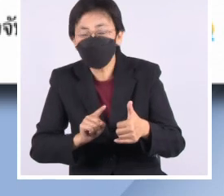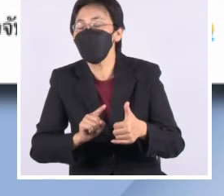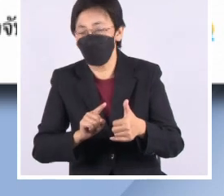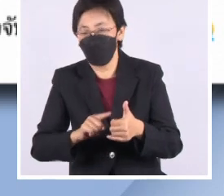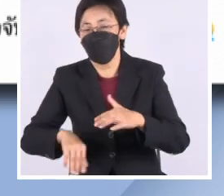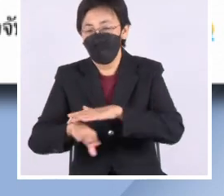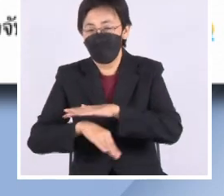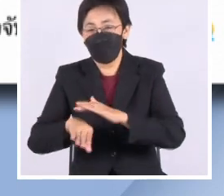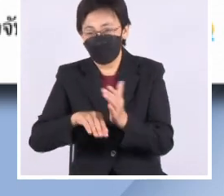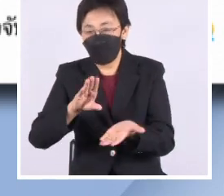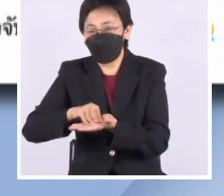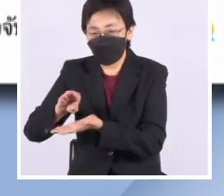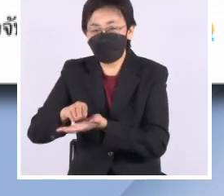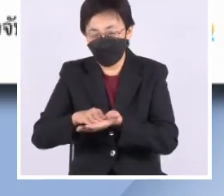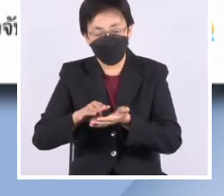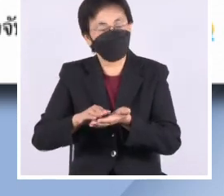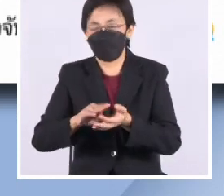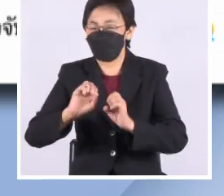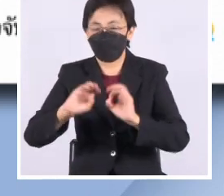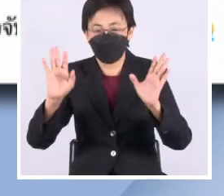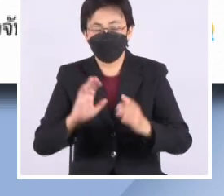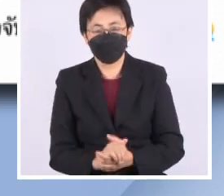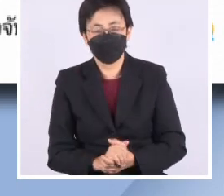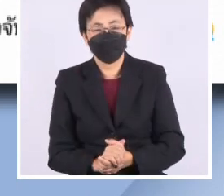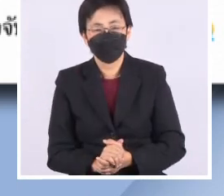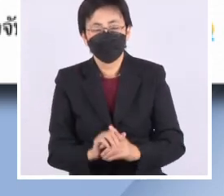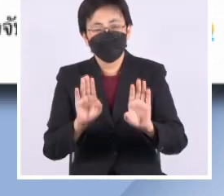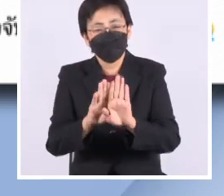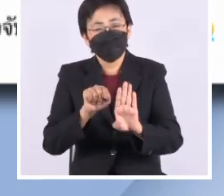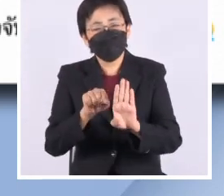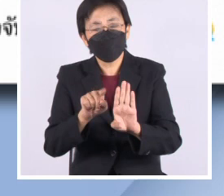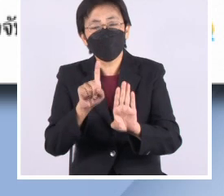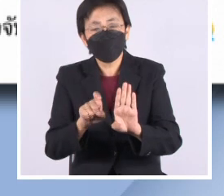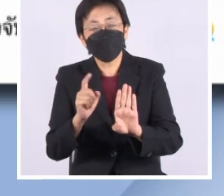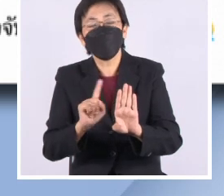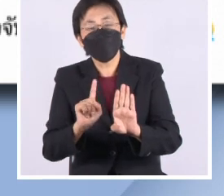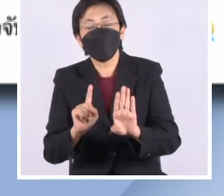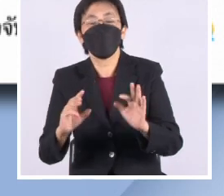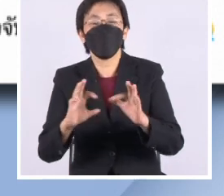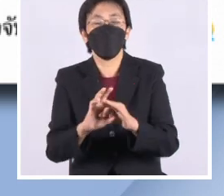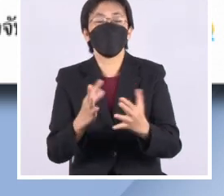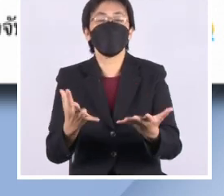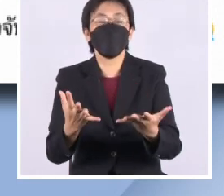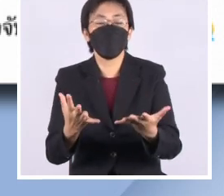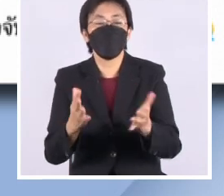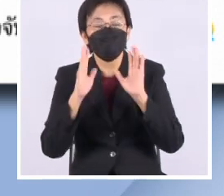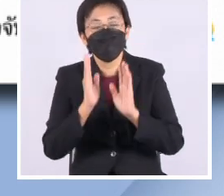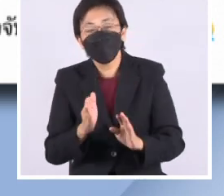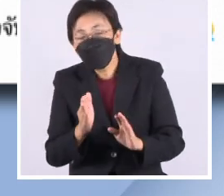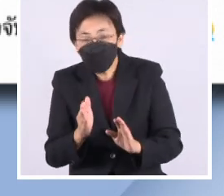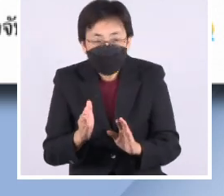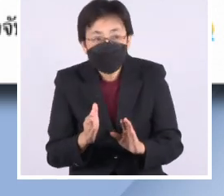างๆเนี่ยมันก็มัดตัวแน่นแล้วค่ะ แล้วที่บอกว่ากลอนประตูมันเสียนี่เองคุณผู้ชมเลยทำให้น้องไม่ได้ล็อกประตูคนร้ายเลยซุ่มเข้ามาอยู่ในห้องนะคะ